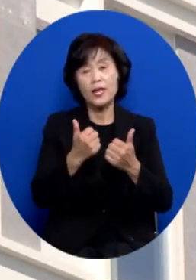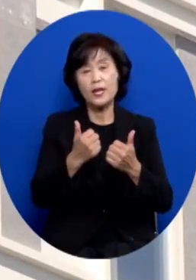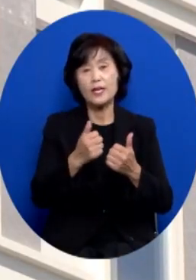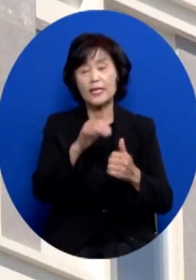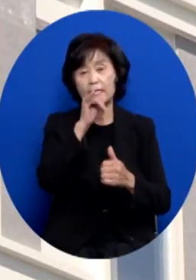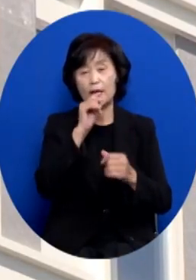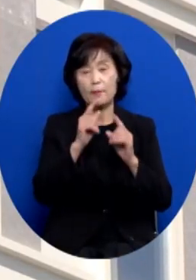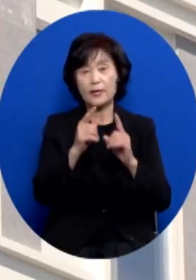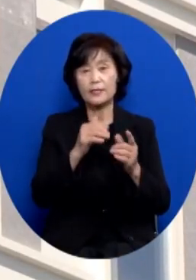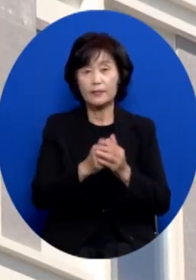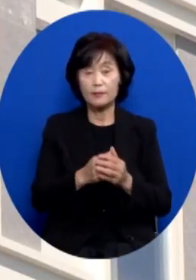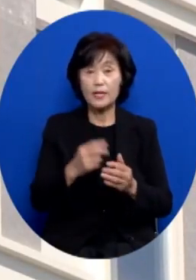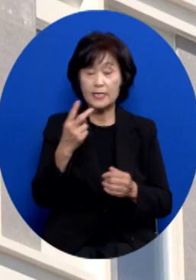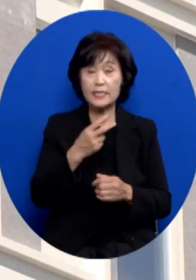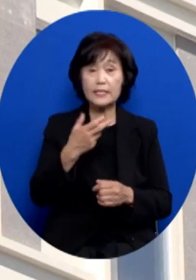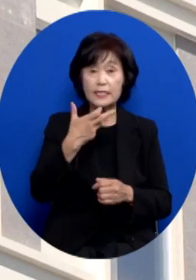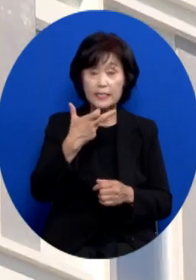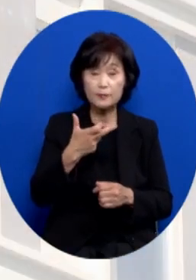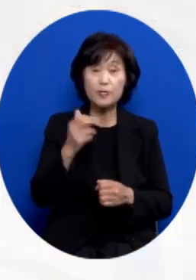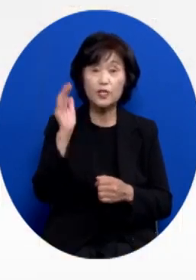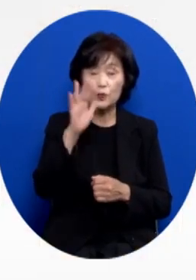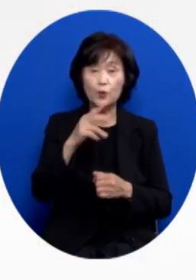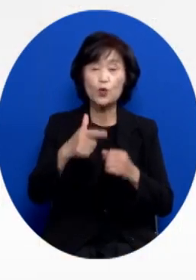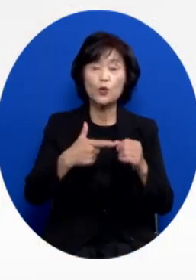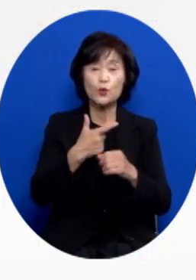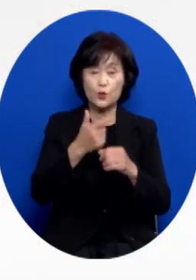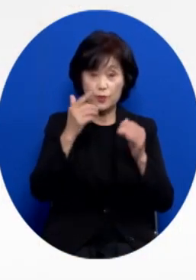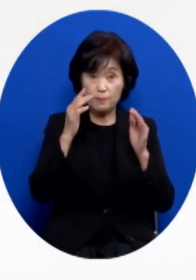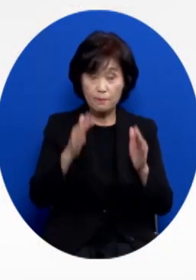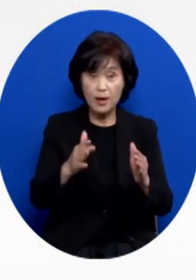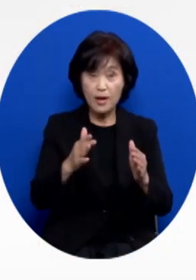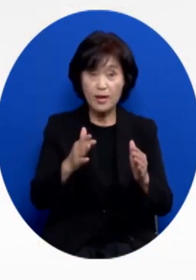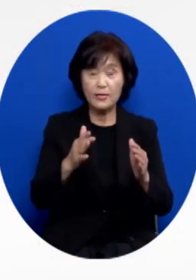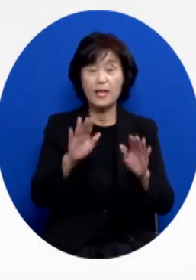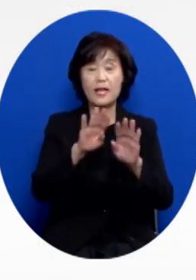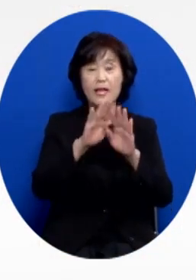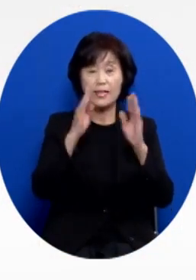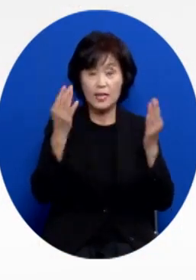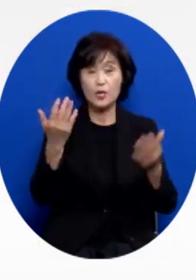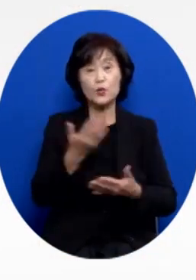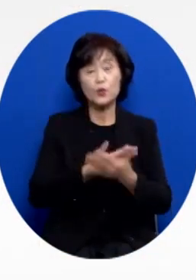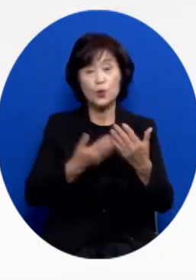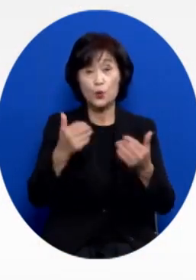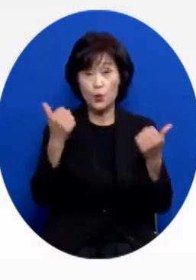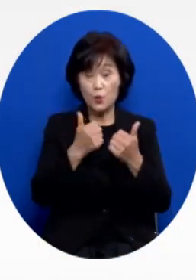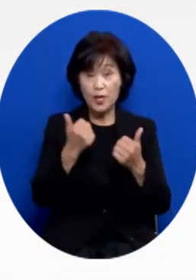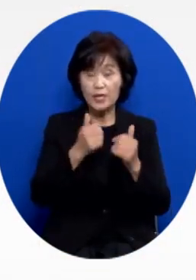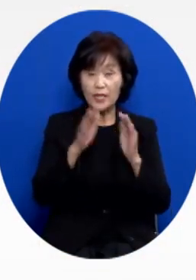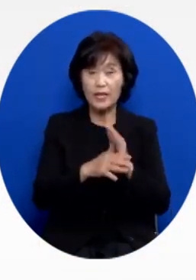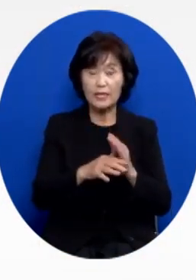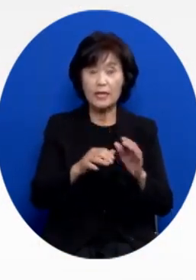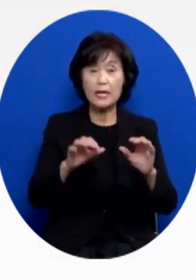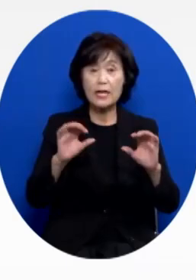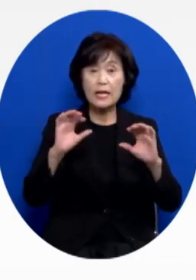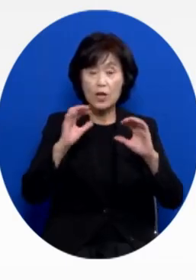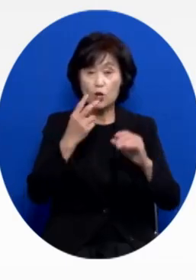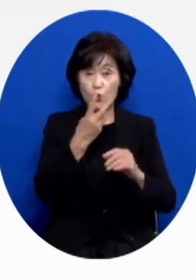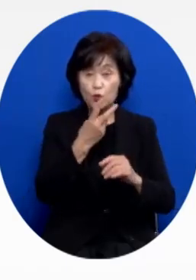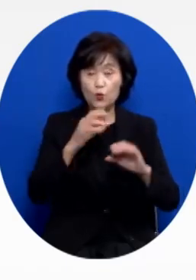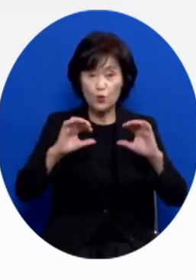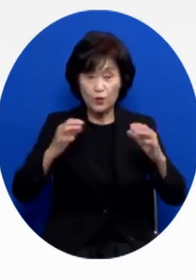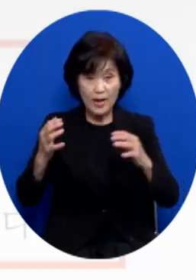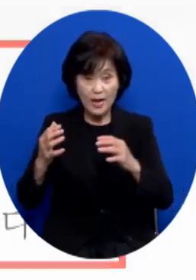밝혔습니다. 2017년 이후 6년 만에 재개하는 내정관계자 교류회의에서는 두 나라의 발전을 위한 공통